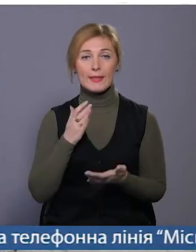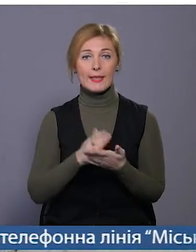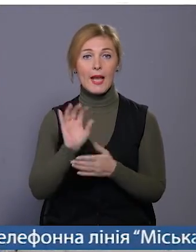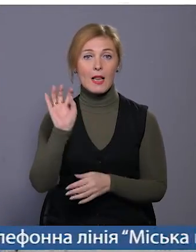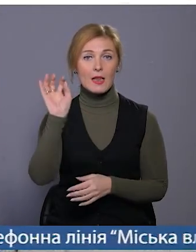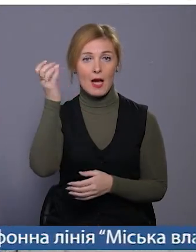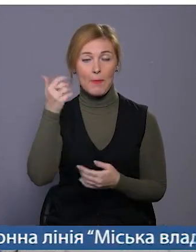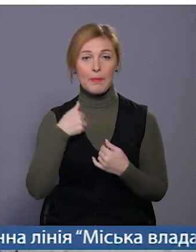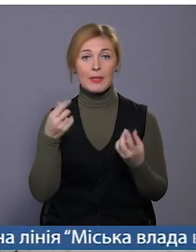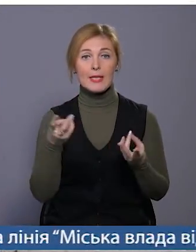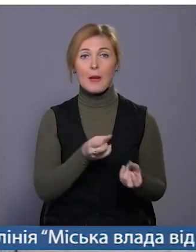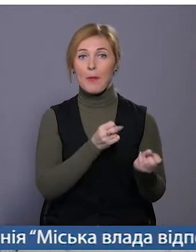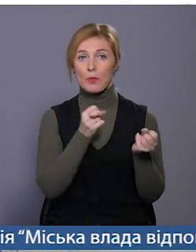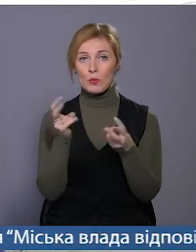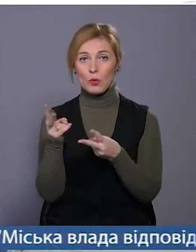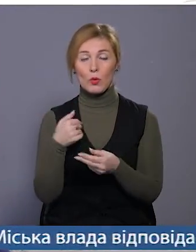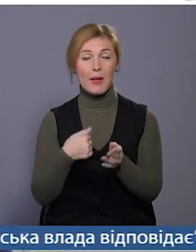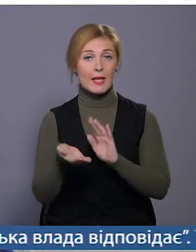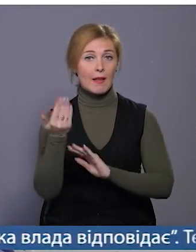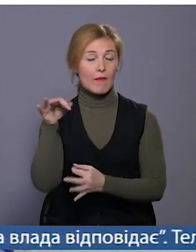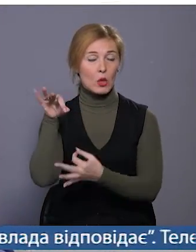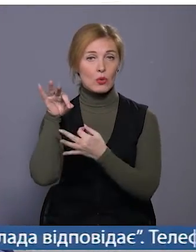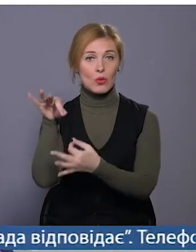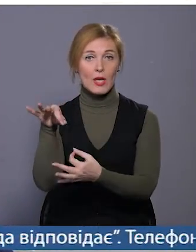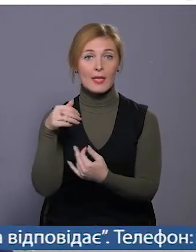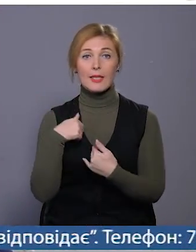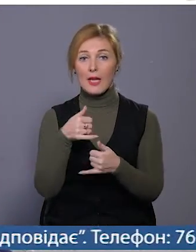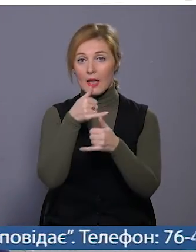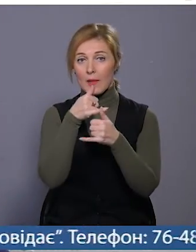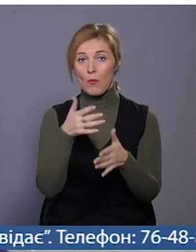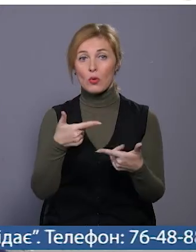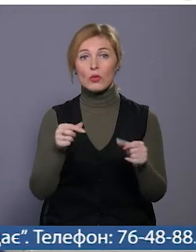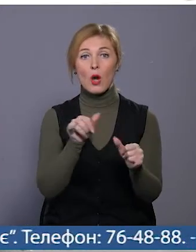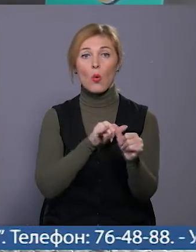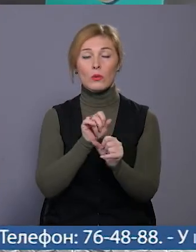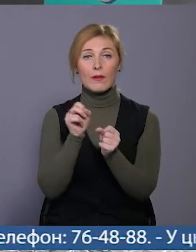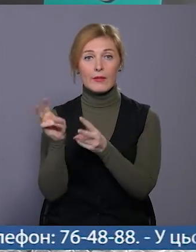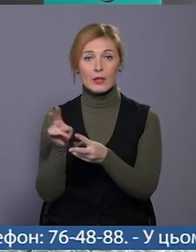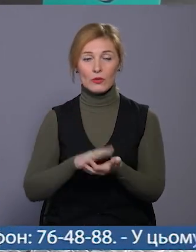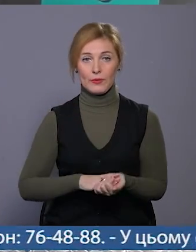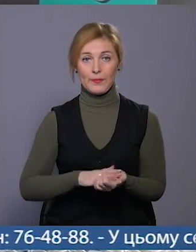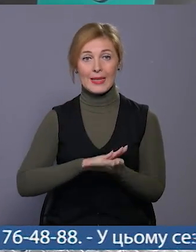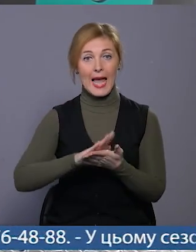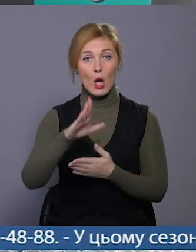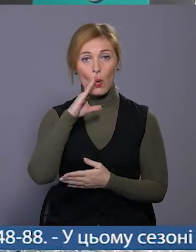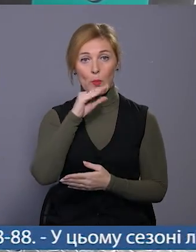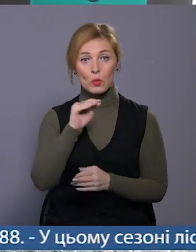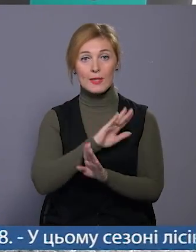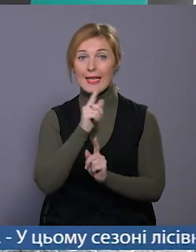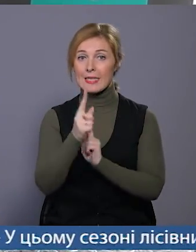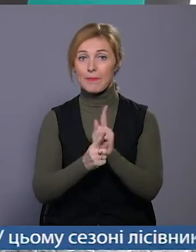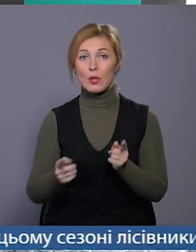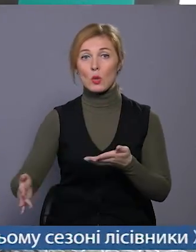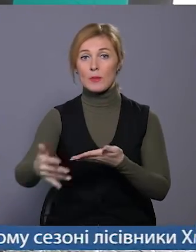мені позбутися. Вони вже в мене давно стоять, і я не можу де їх оприділити. Екобус незмінно збирає